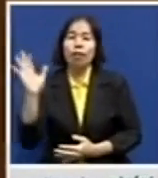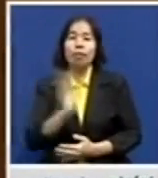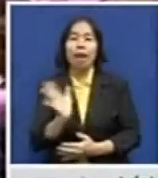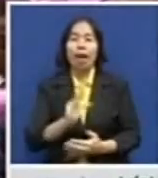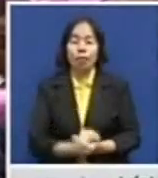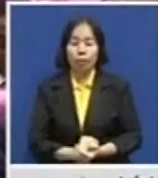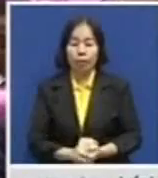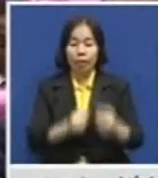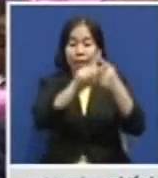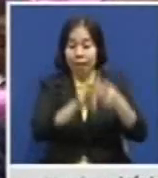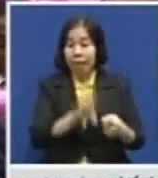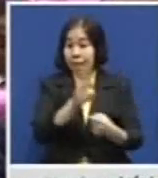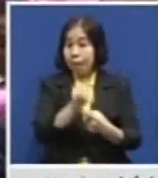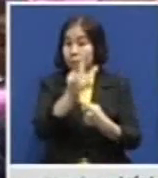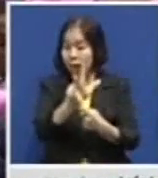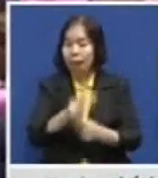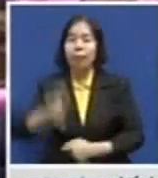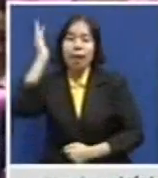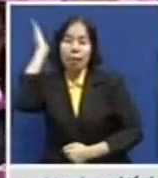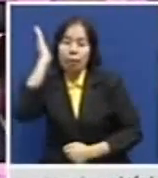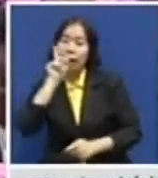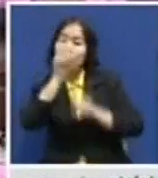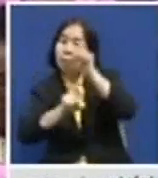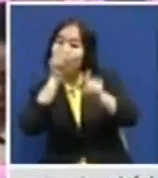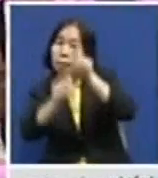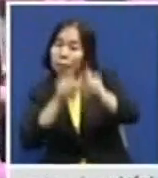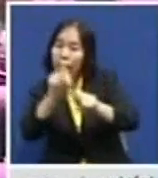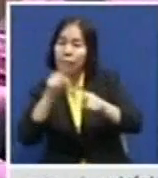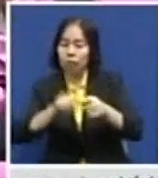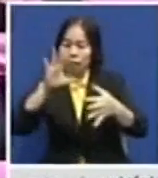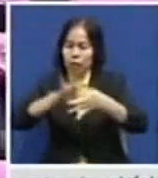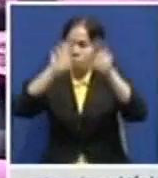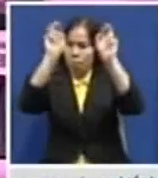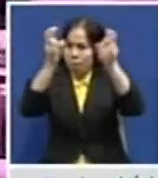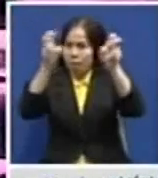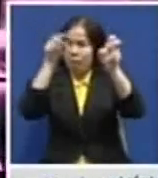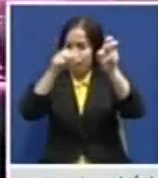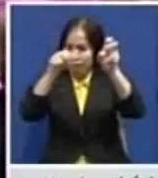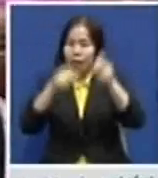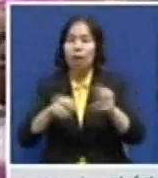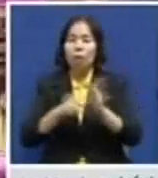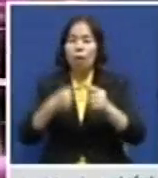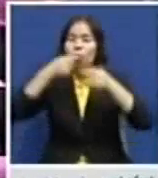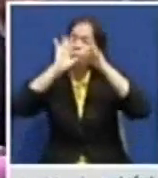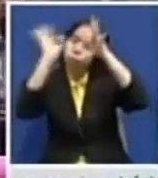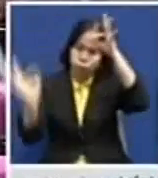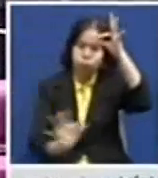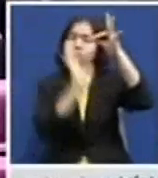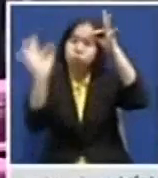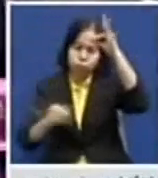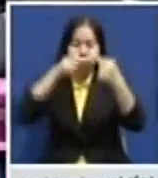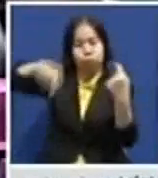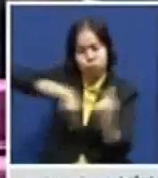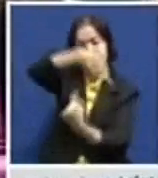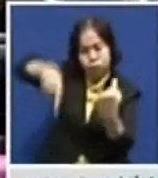ข้อ43การอภิปรายต้องอยู่ในประเด็นหรือเกี่ยวกับประเด็นที่กำลังปรึกษาหารืออยู่ต้องไม่ฟุ่มเฟือยวนเวียนซ้ำซากหรือซ้